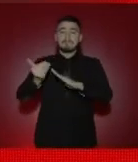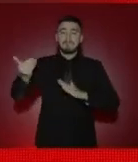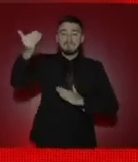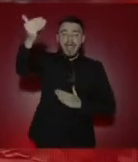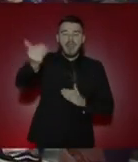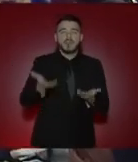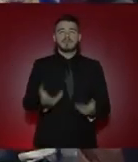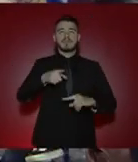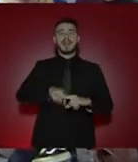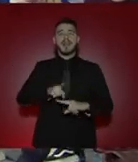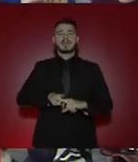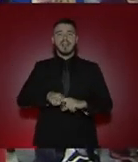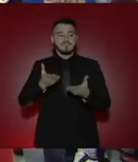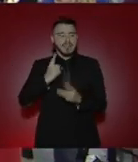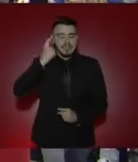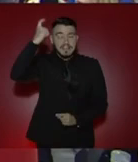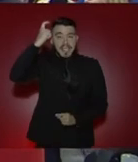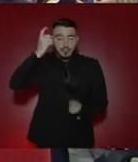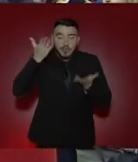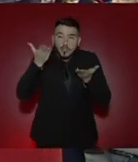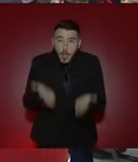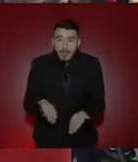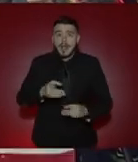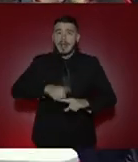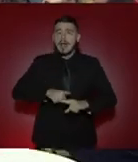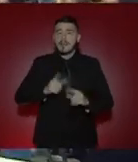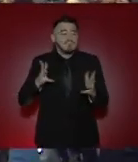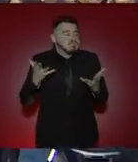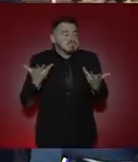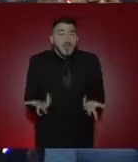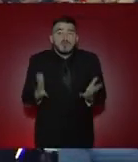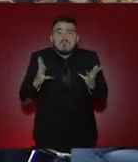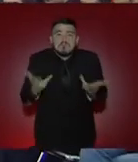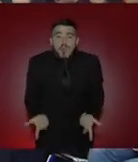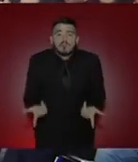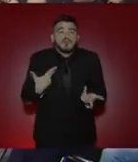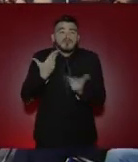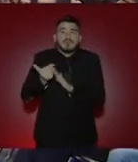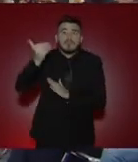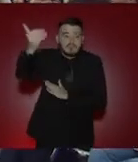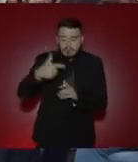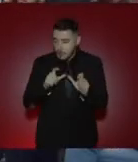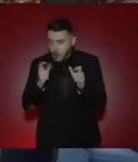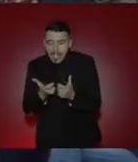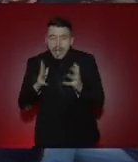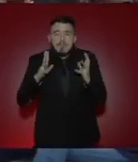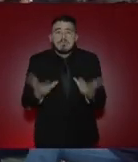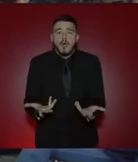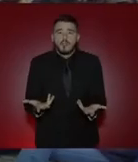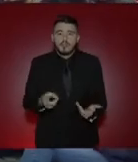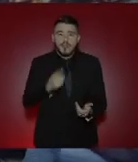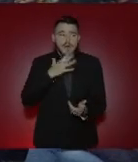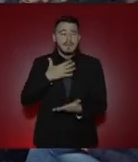οι οποίοι σκέφτονται ακόμη και τώρα πώς θα μπορέσουν να κάνουν, πότε θα μπορέσουν να στήσουν τη δική τους οικογένεια. Οι μικροί, οι